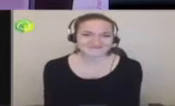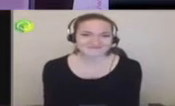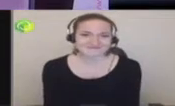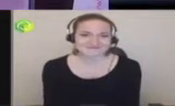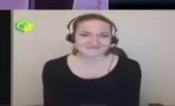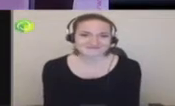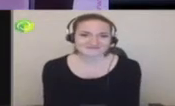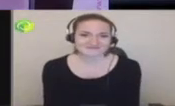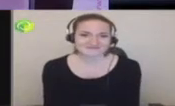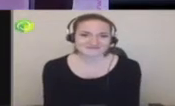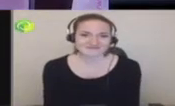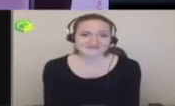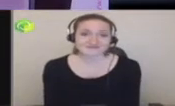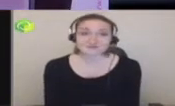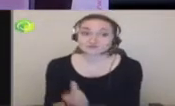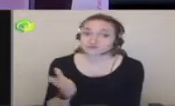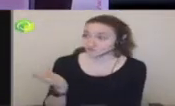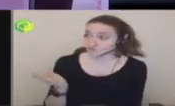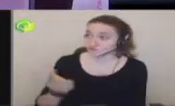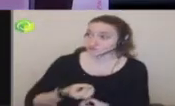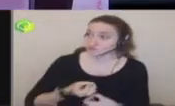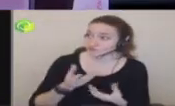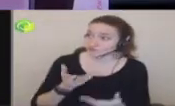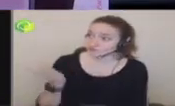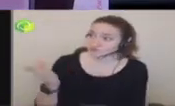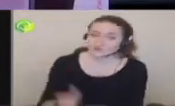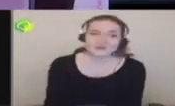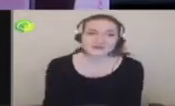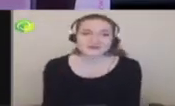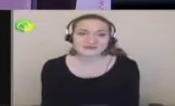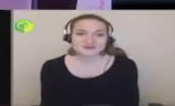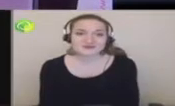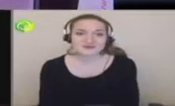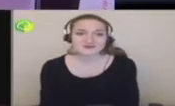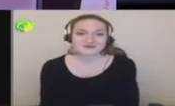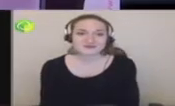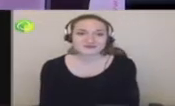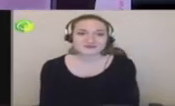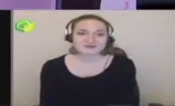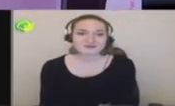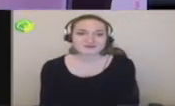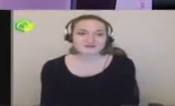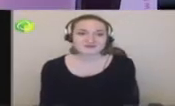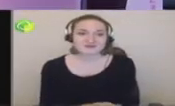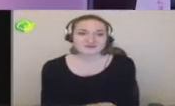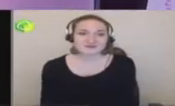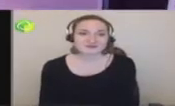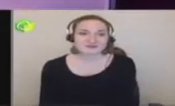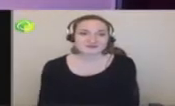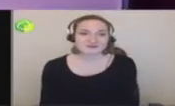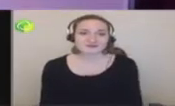Un rapide mot sur votre prix, Marina, peut-être ? Alors, c'est vrai